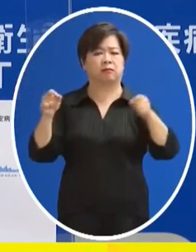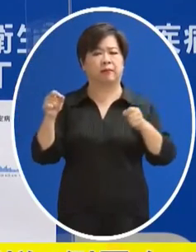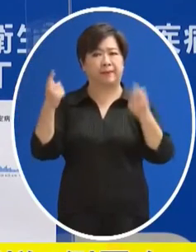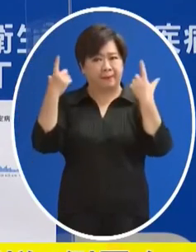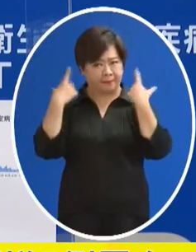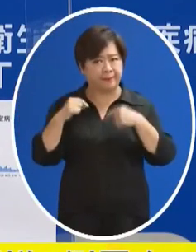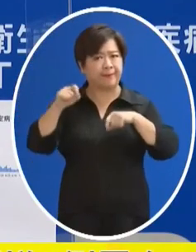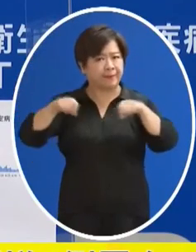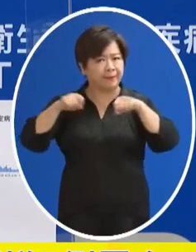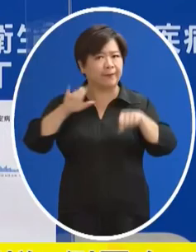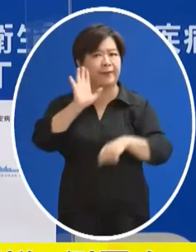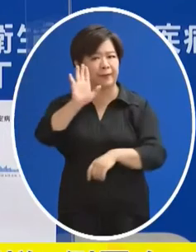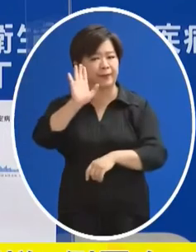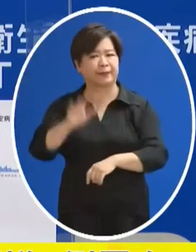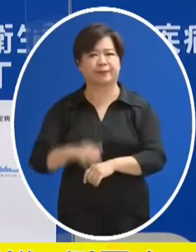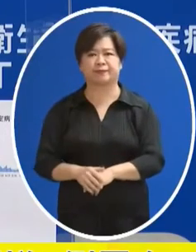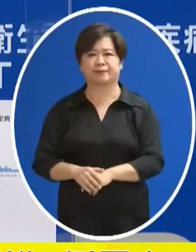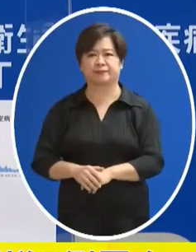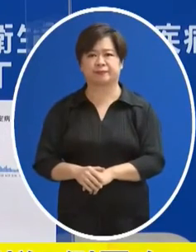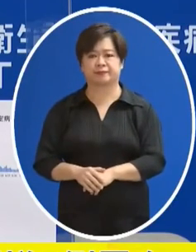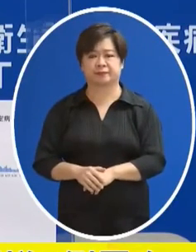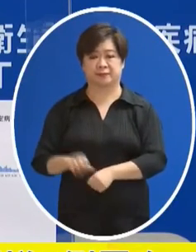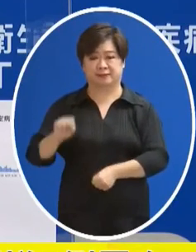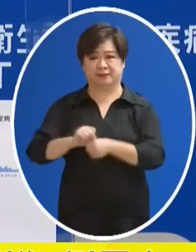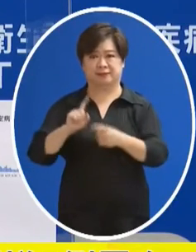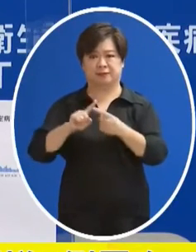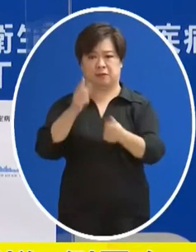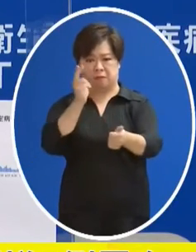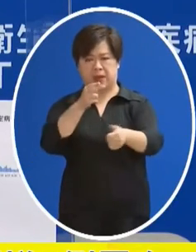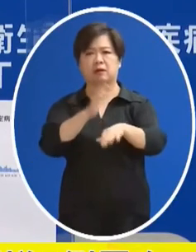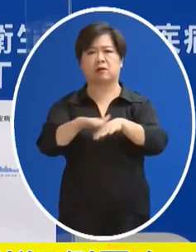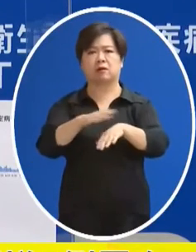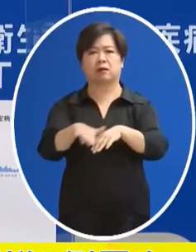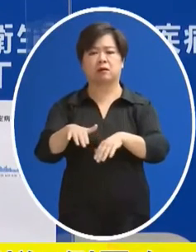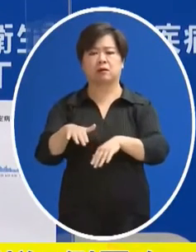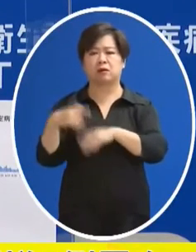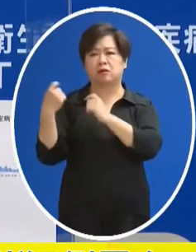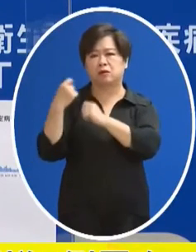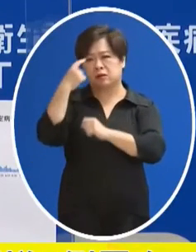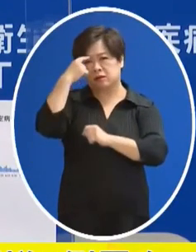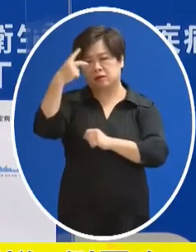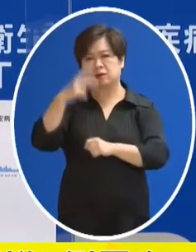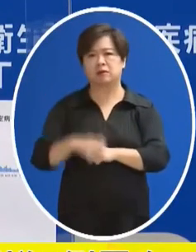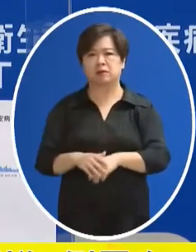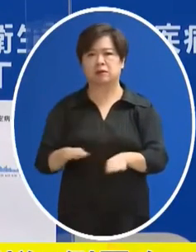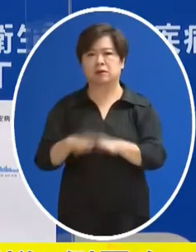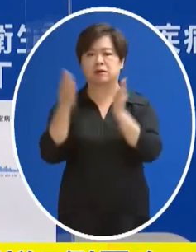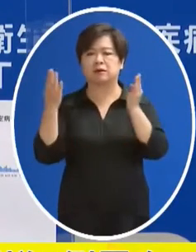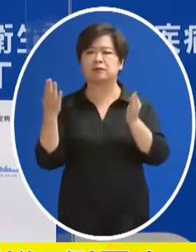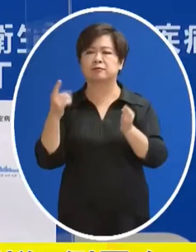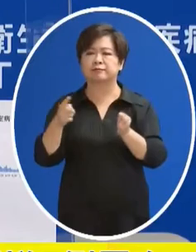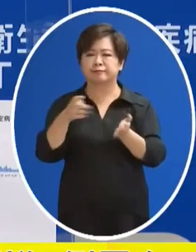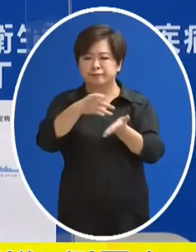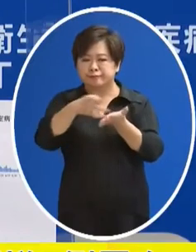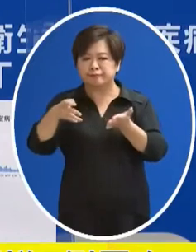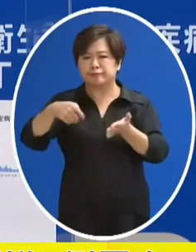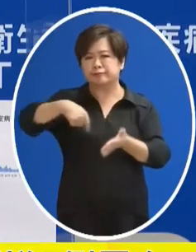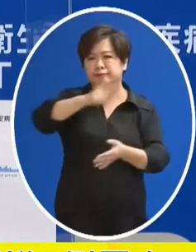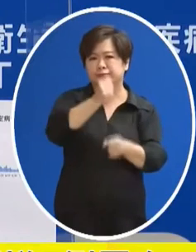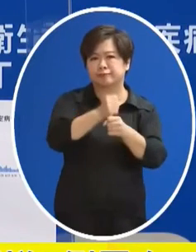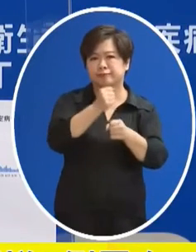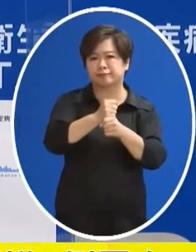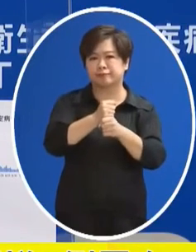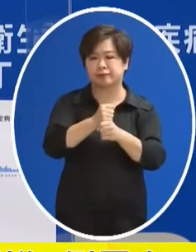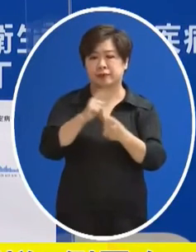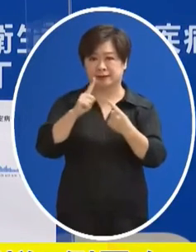也本来就有一个计划，就要增加人，那这两天也陆续哈已经开始在报到，所以马上就可以让这个